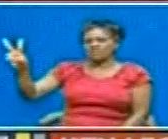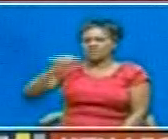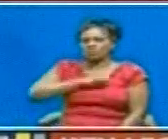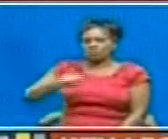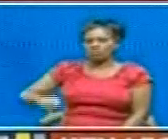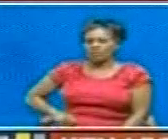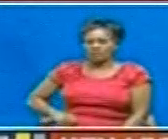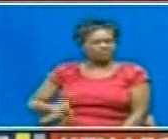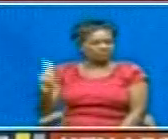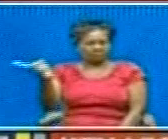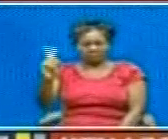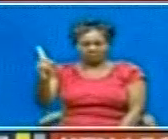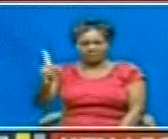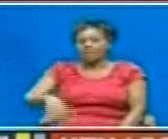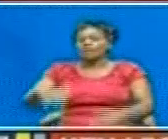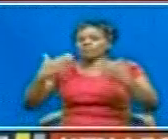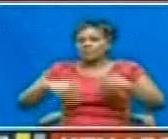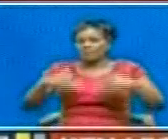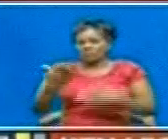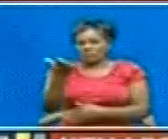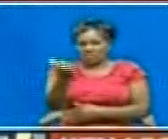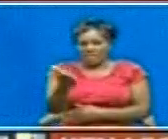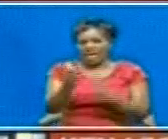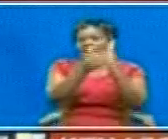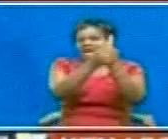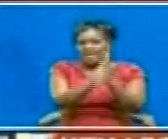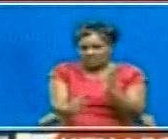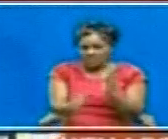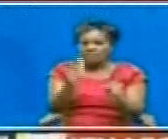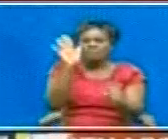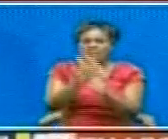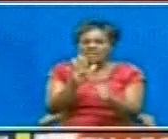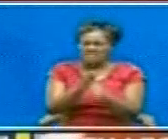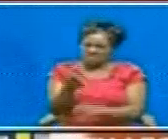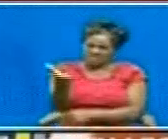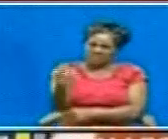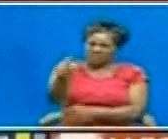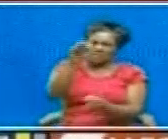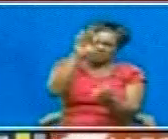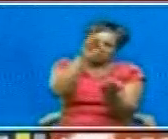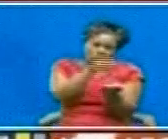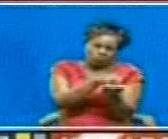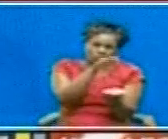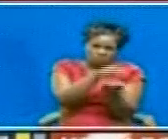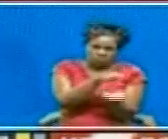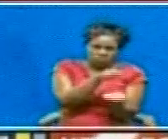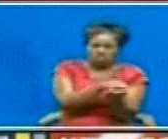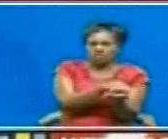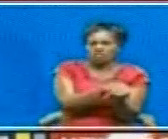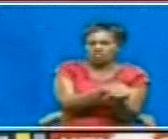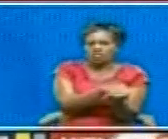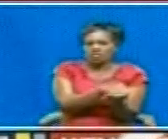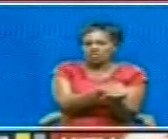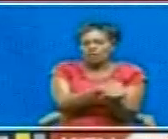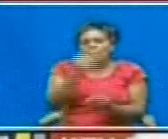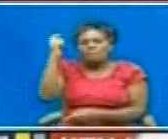Sport. Lakini ukiangalia wale wachezaji, ukiangalia ufundi wao, kuna wengi wao ambao bado wako chini. Ukiangalia